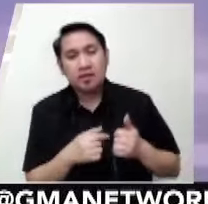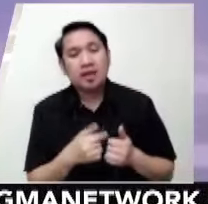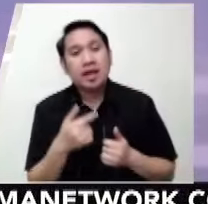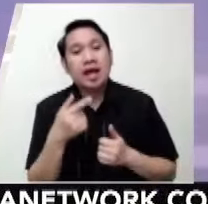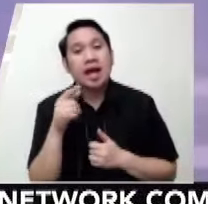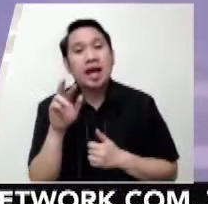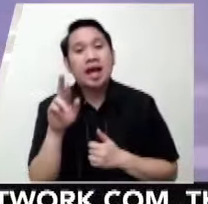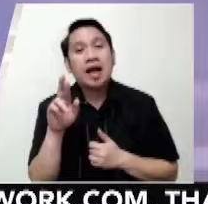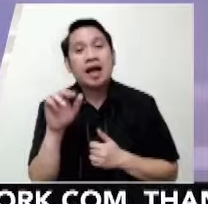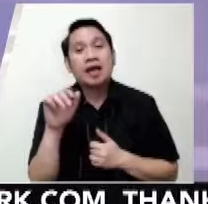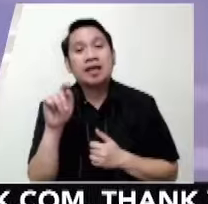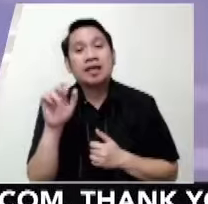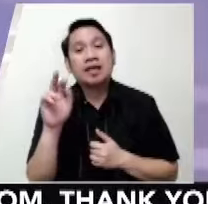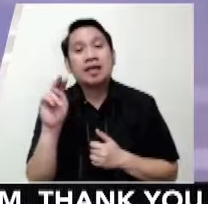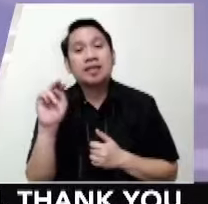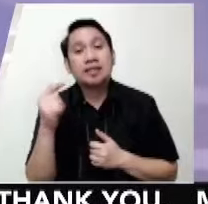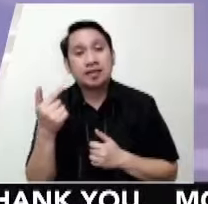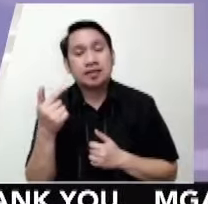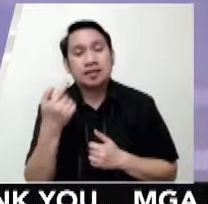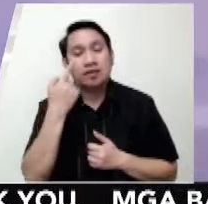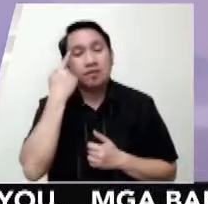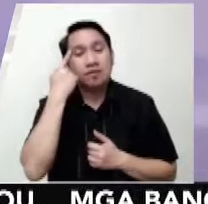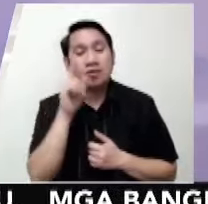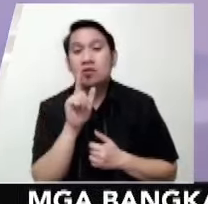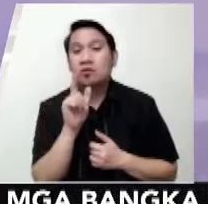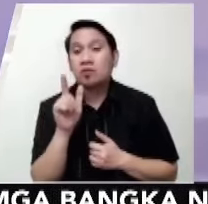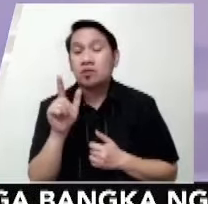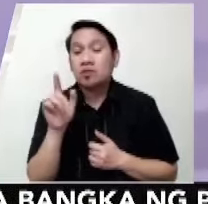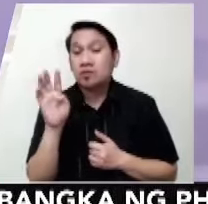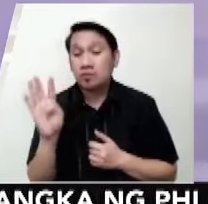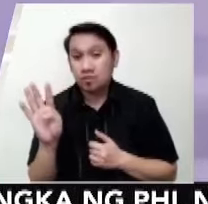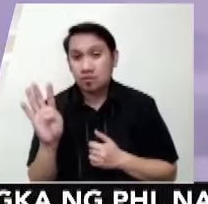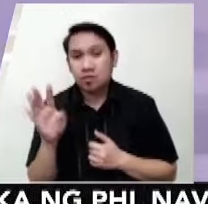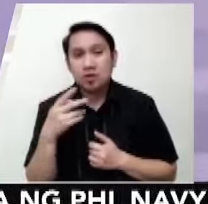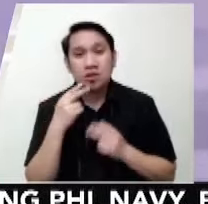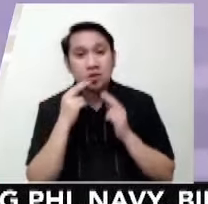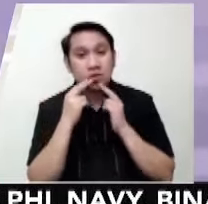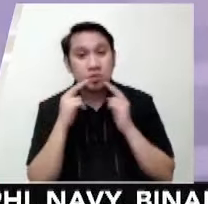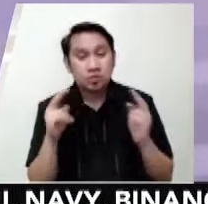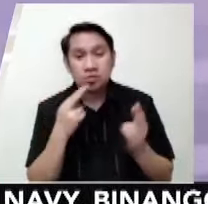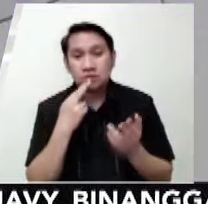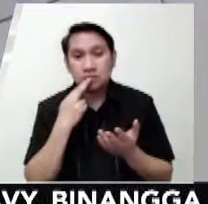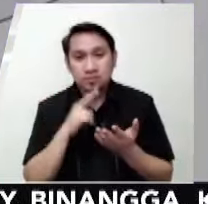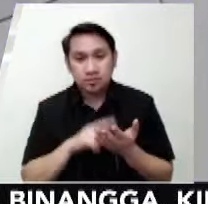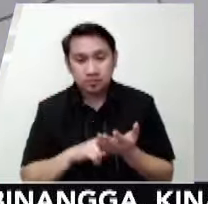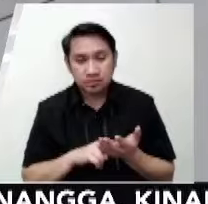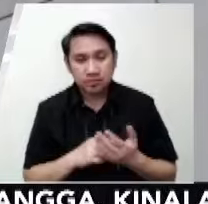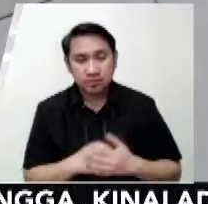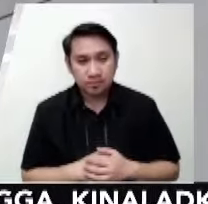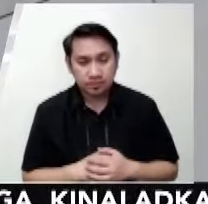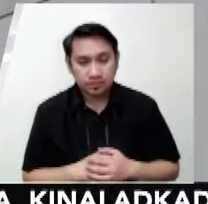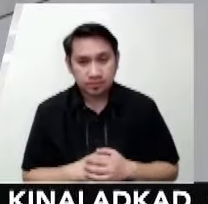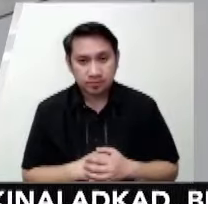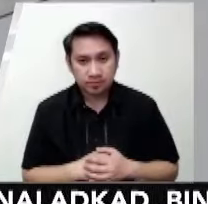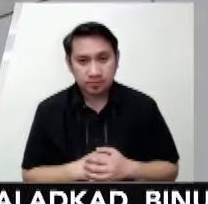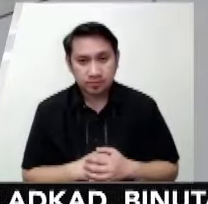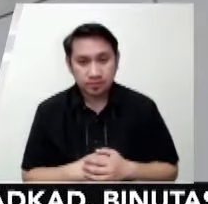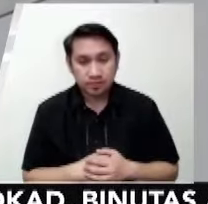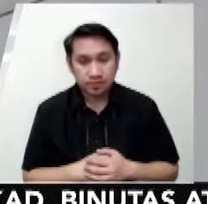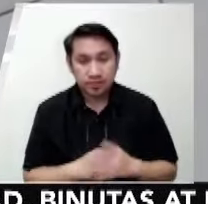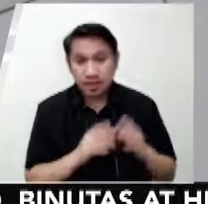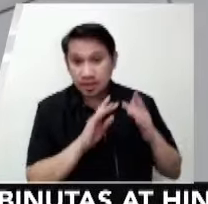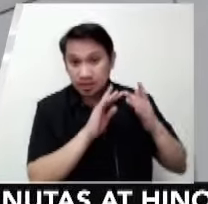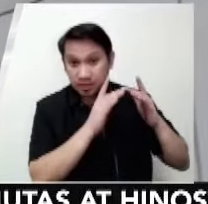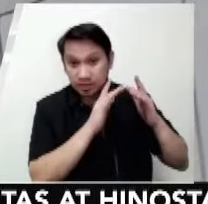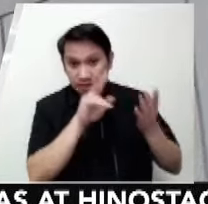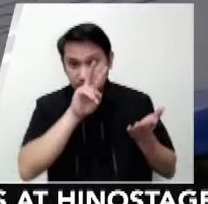sa 2024 Digital News Report ng Reuters Institute. Sa online survey ng Reuters Institute